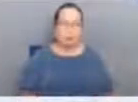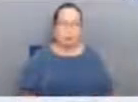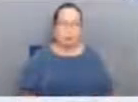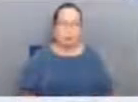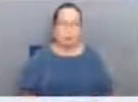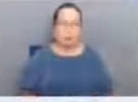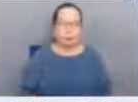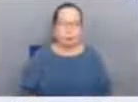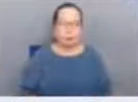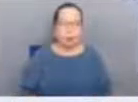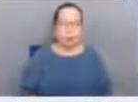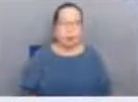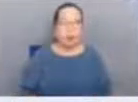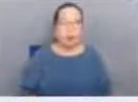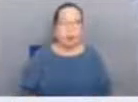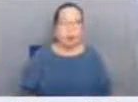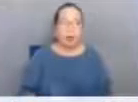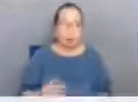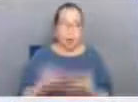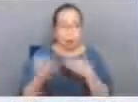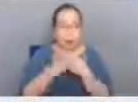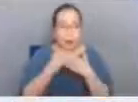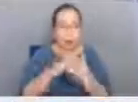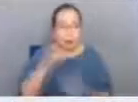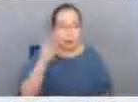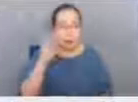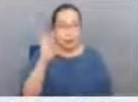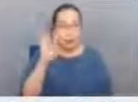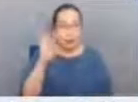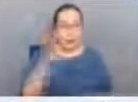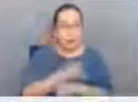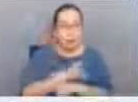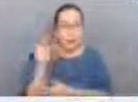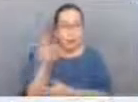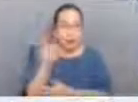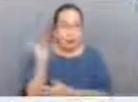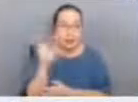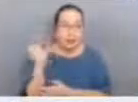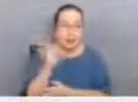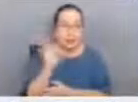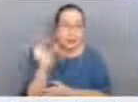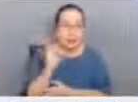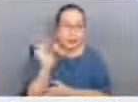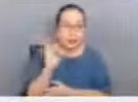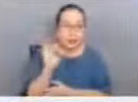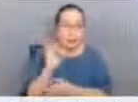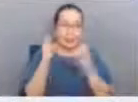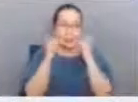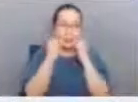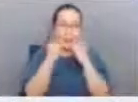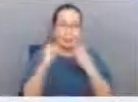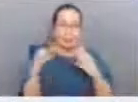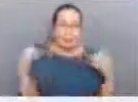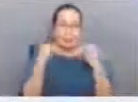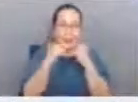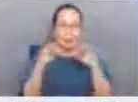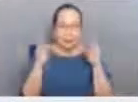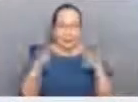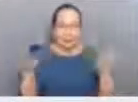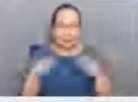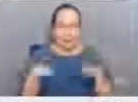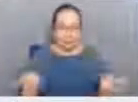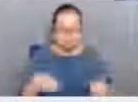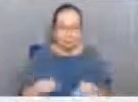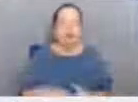yan, Secretary. Akasama ko yan. Akasahan mo. Okay. At mula rin sa video, ako